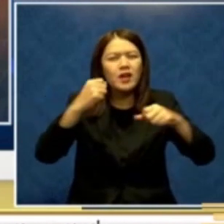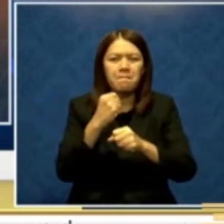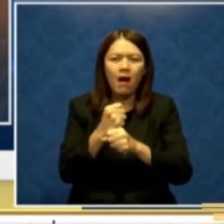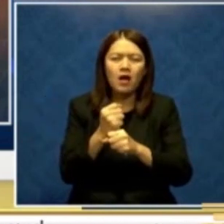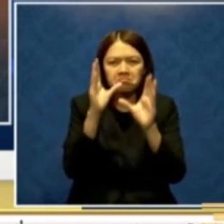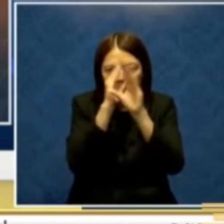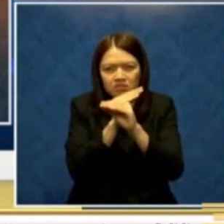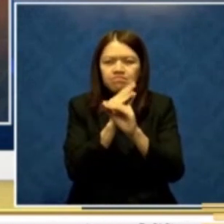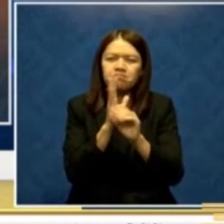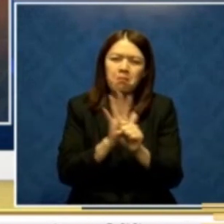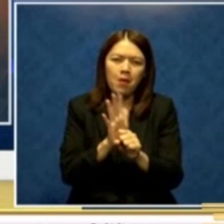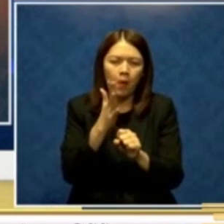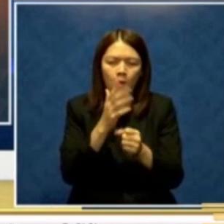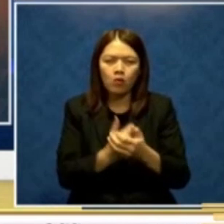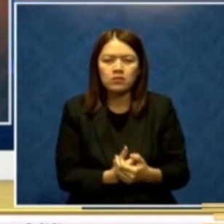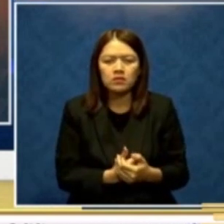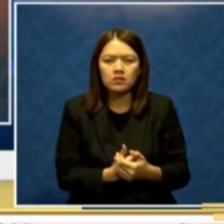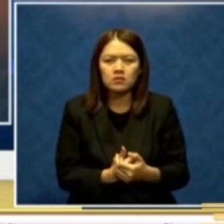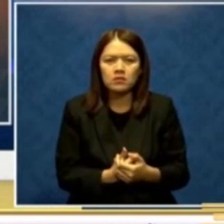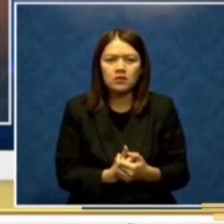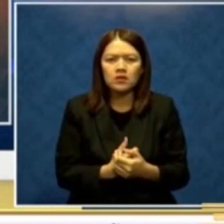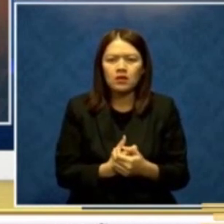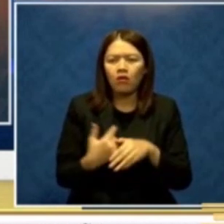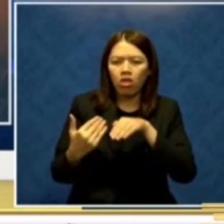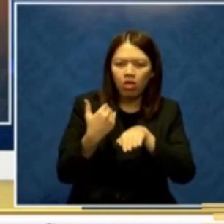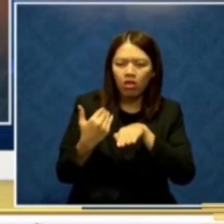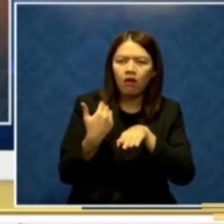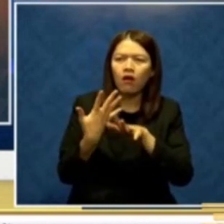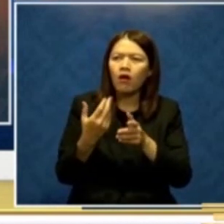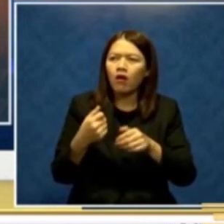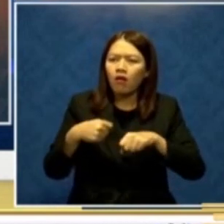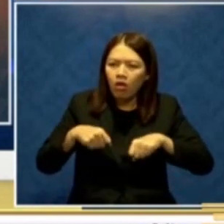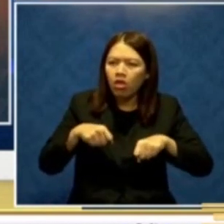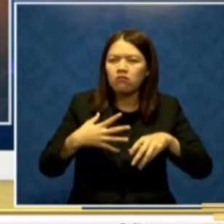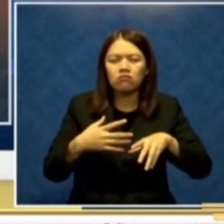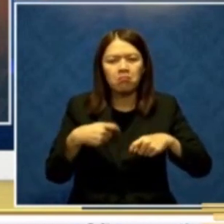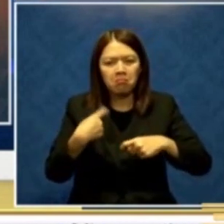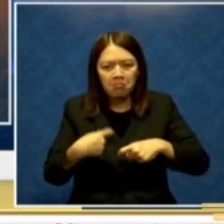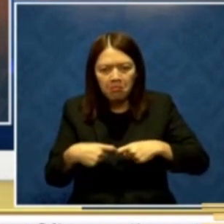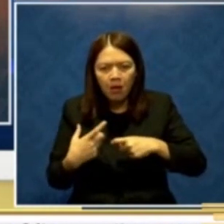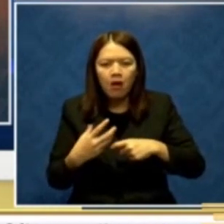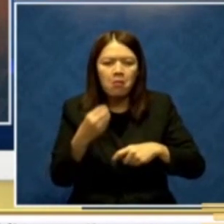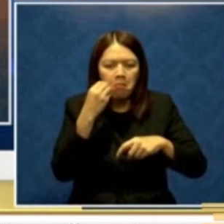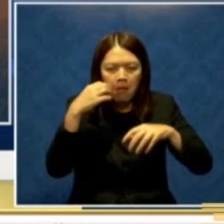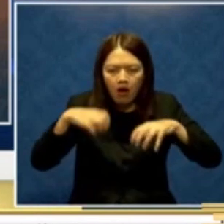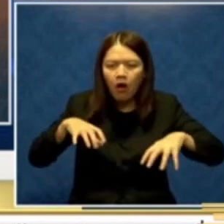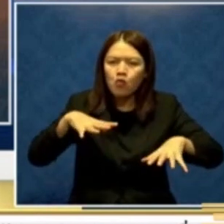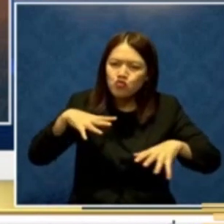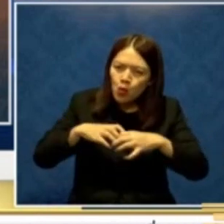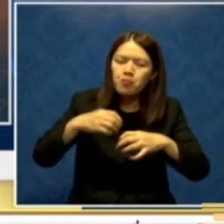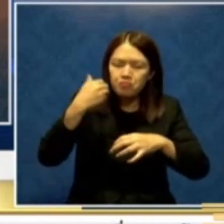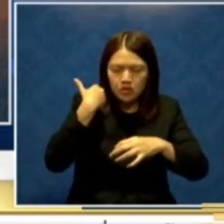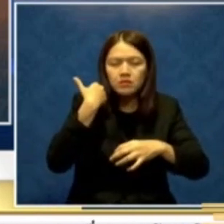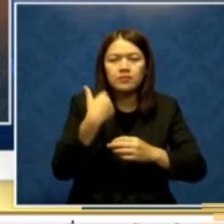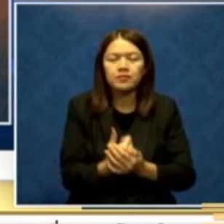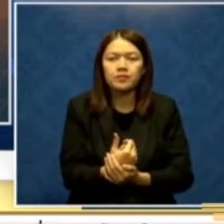เสว่ในกทำงานในช่งกไม่เพีงพอให้การ proudly leva dividองผู้ที่สัจไปมาและผู้ทอยู่อ baskets ofเก